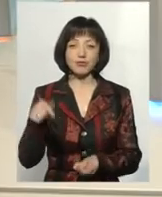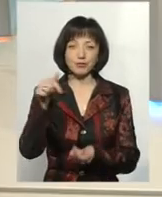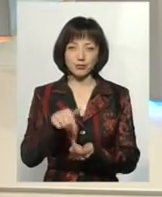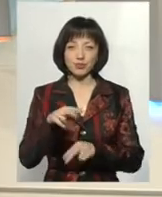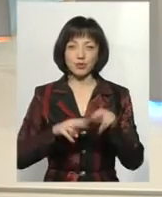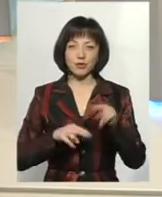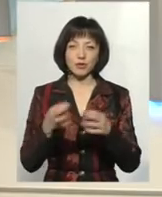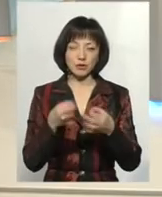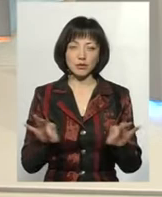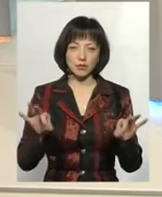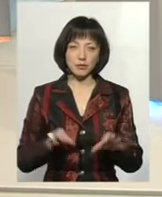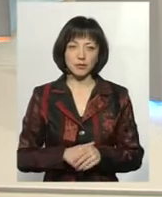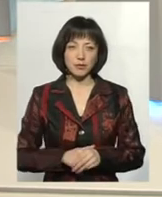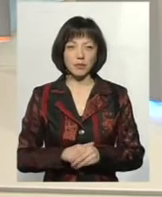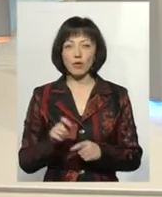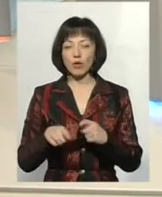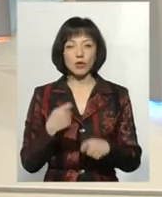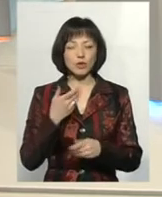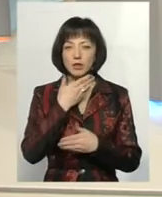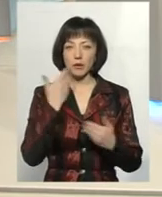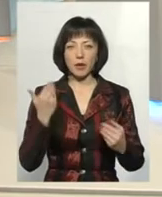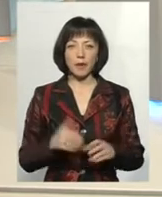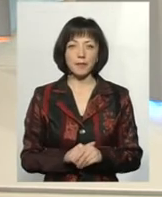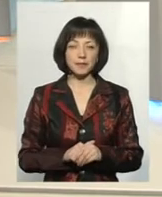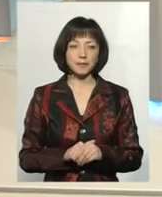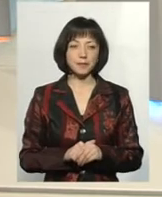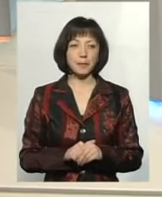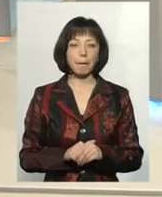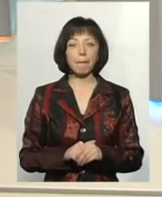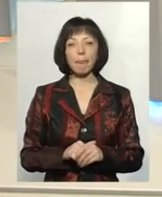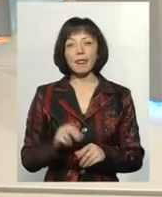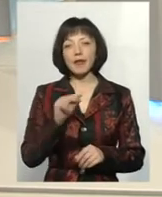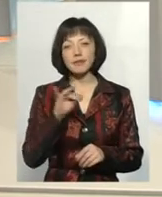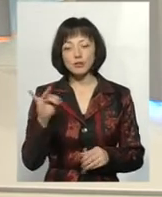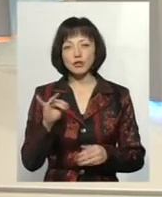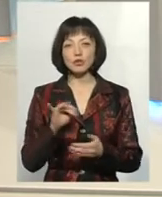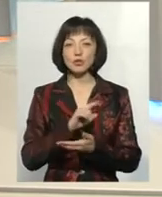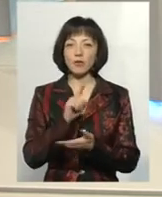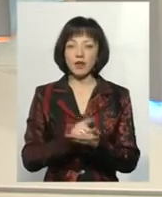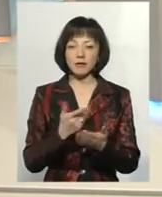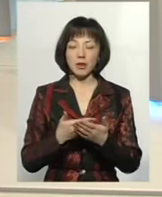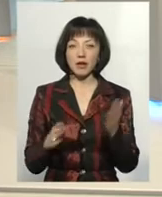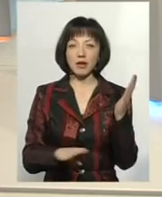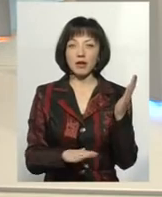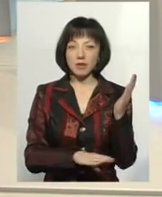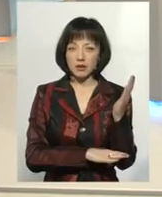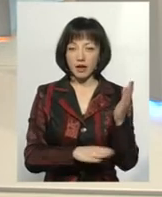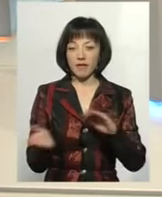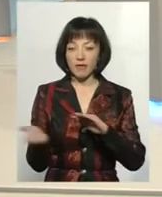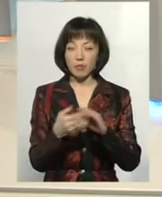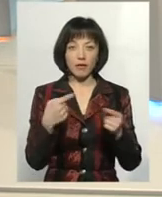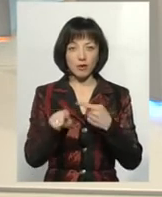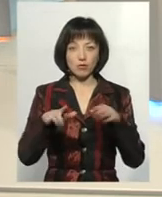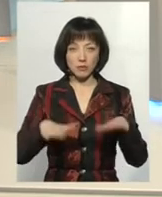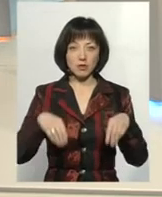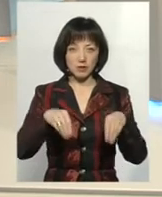ну, по генеральному плану порушень немає. Скажіть, будь ласка, ну а чи зобов'язаний, вирубав 10 дерев, їх і засадити, можливо, в іншому